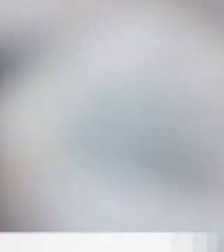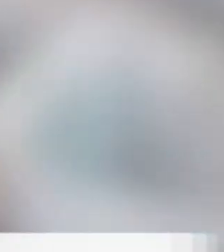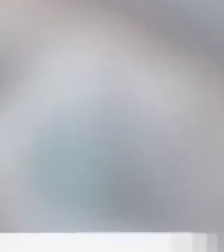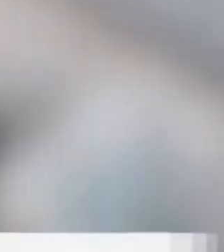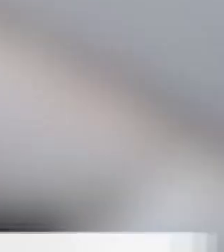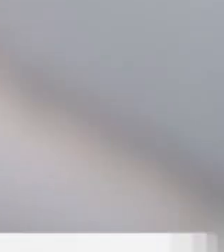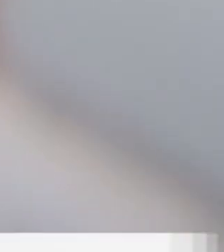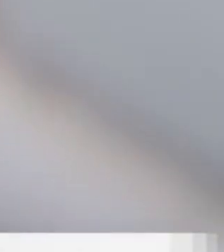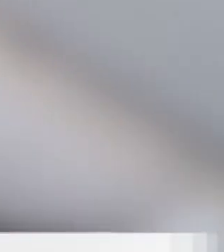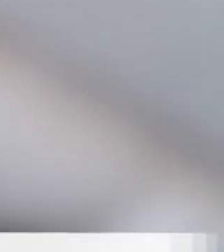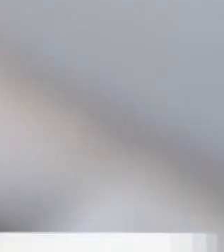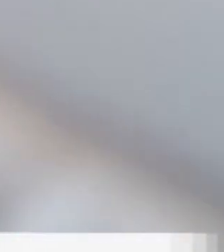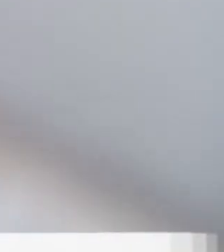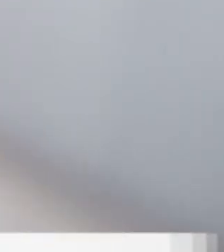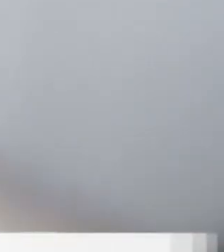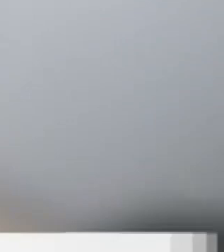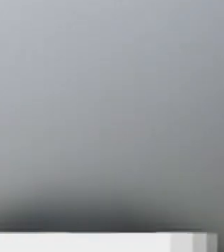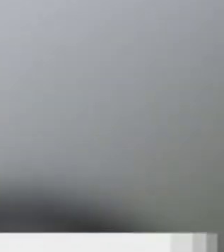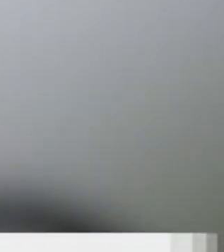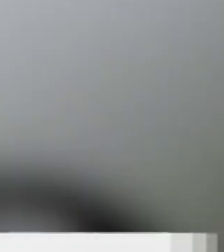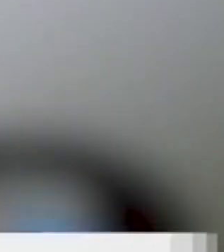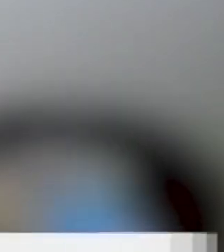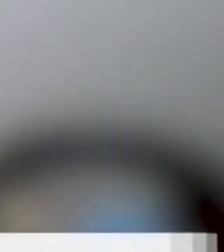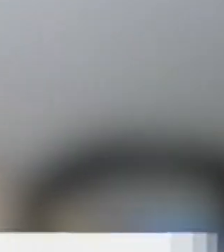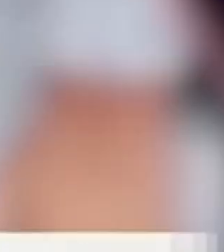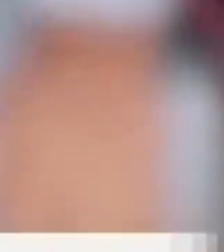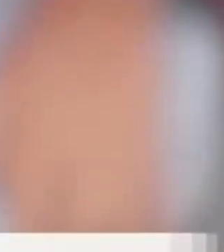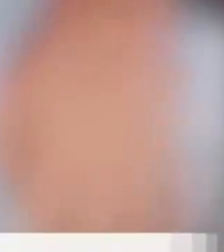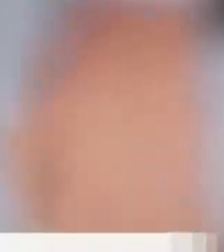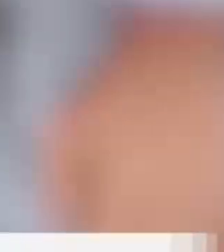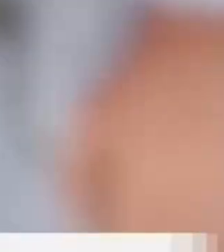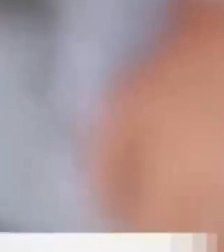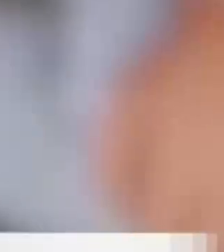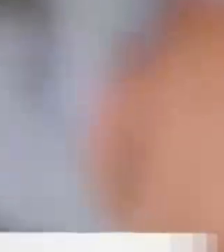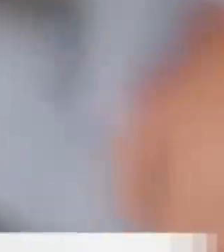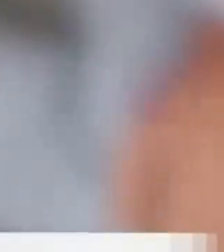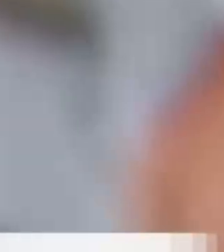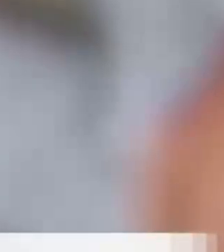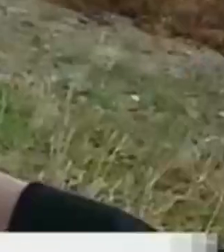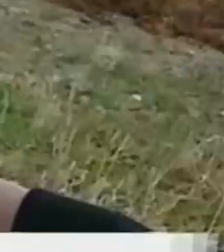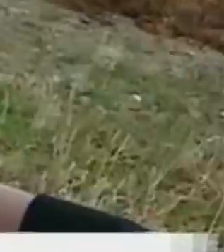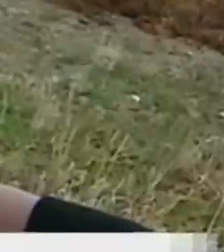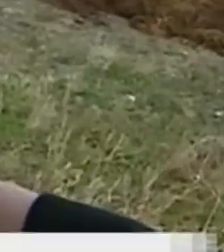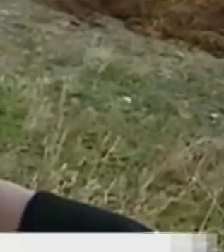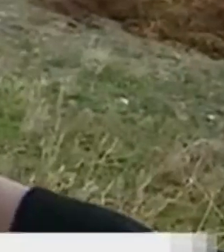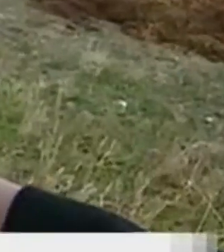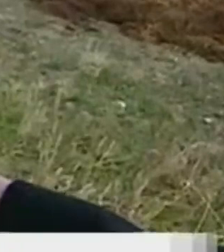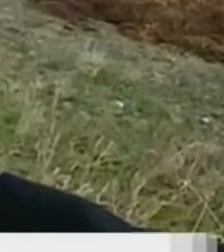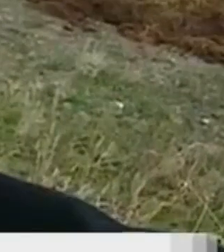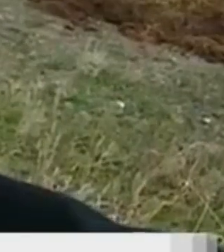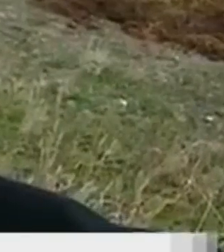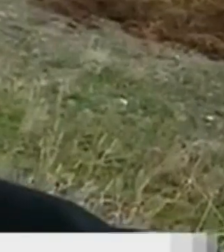Пациенти с COVID, оставени на прага на болница, по-късно починаха. Защото това, меко казано,